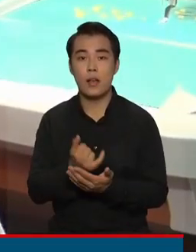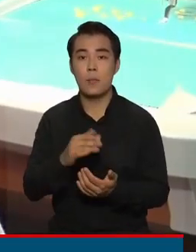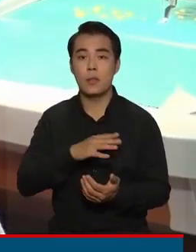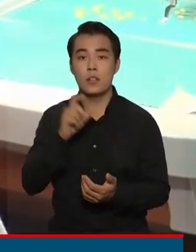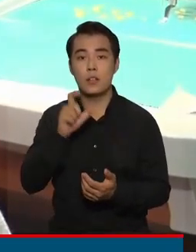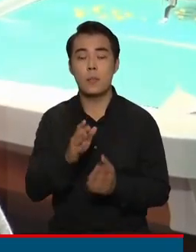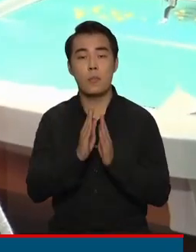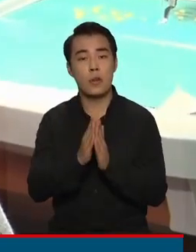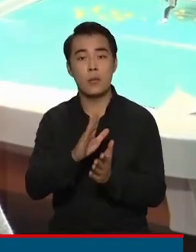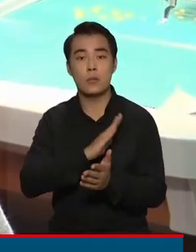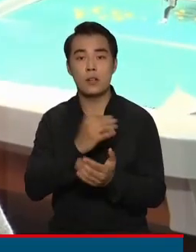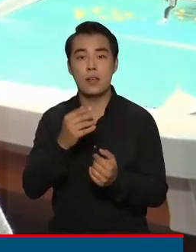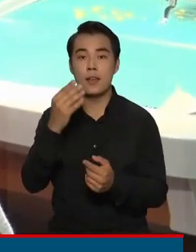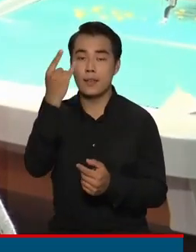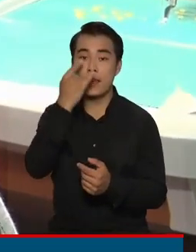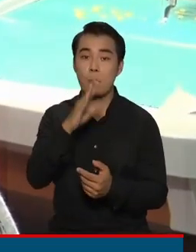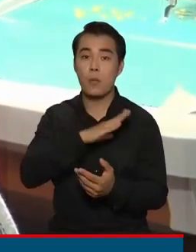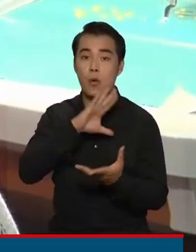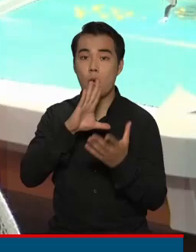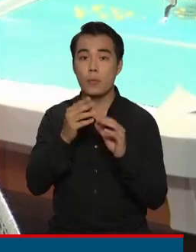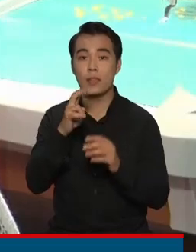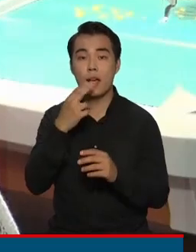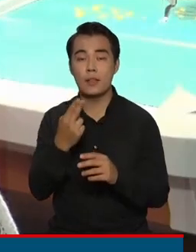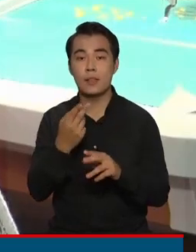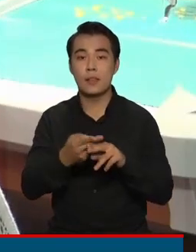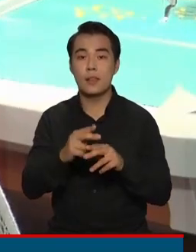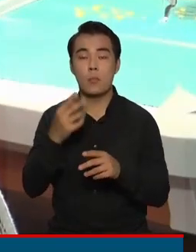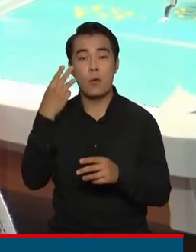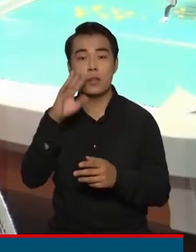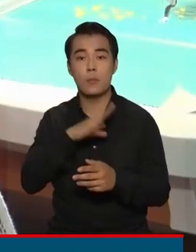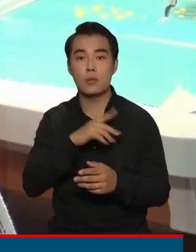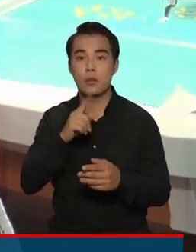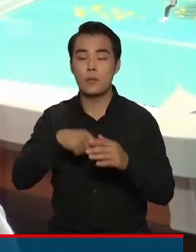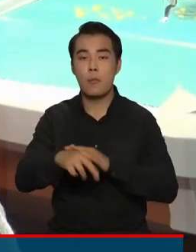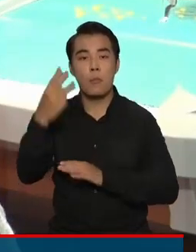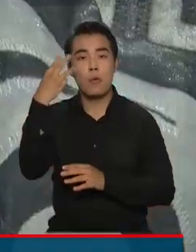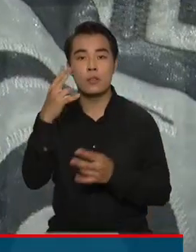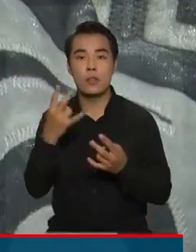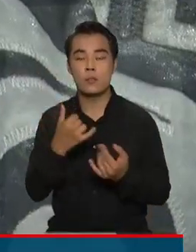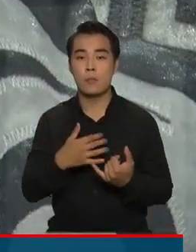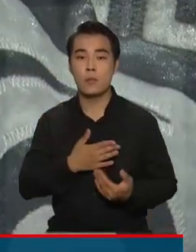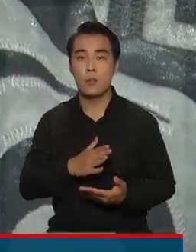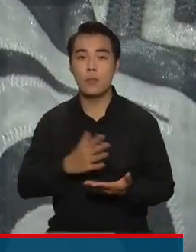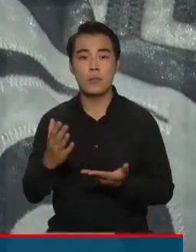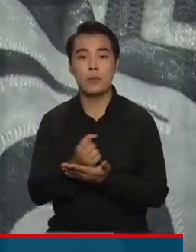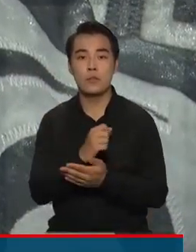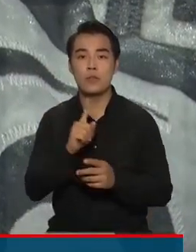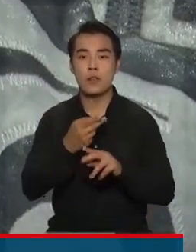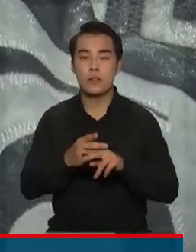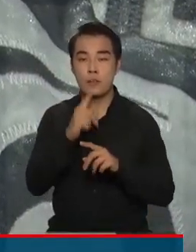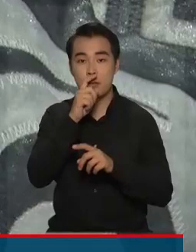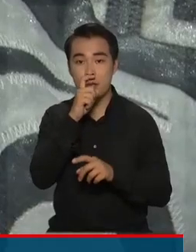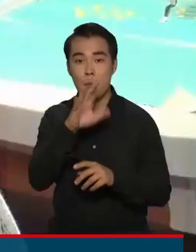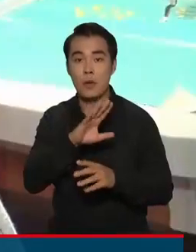клиент с просьбой изготовить кепку в национальном стиле, но при этом, чтобы была современной. И у меня получился такой необычный головной